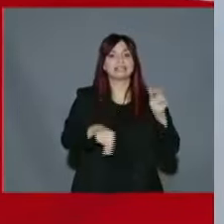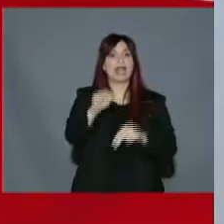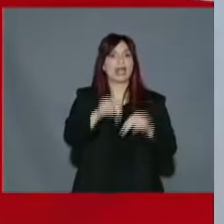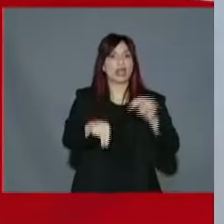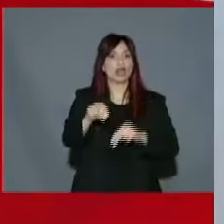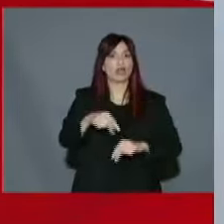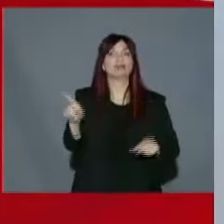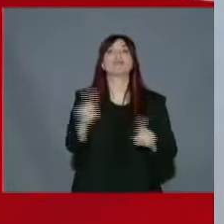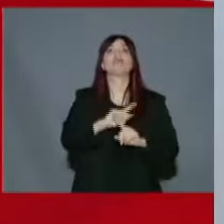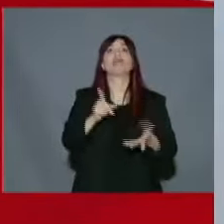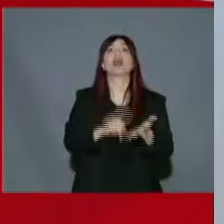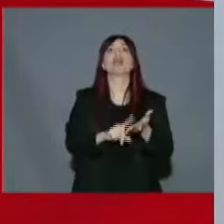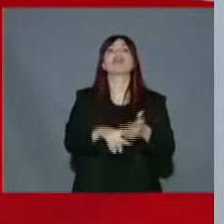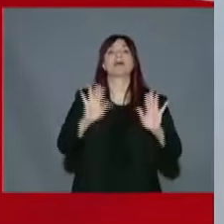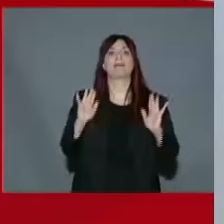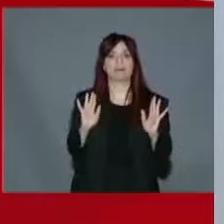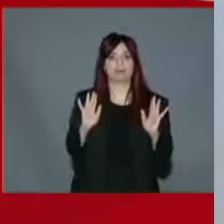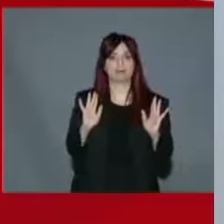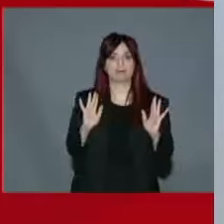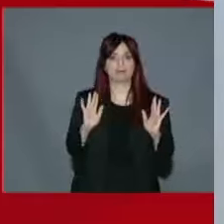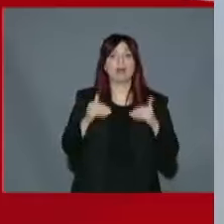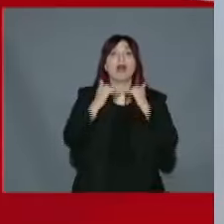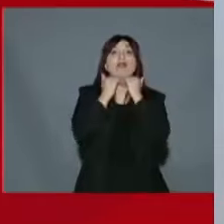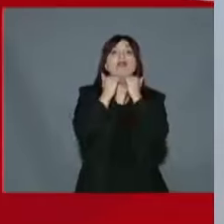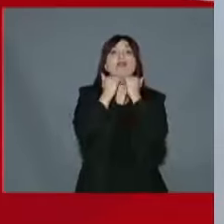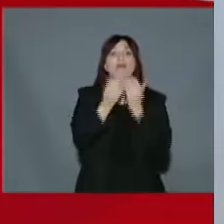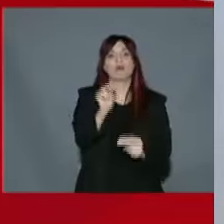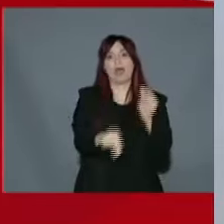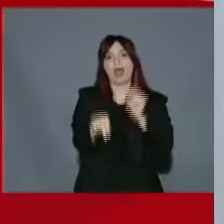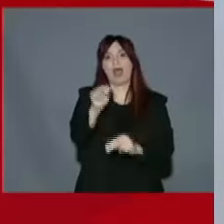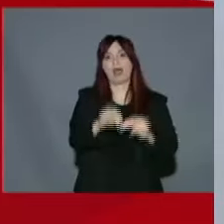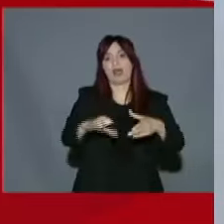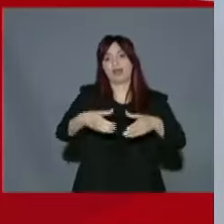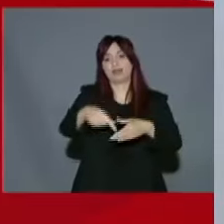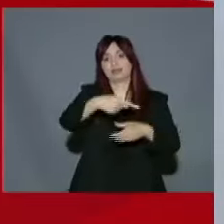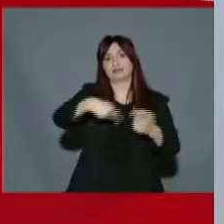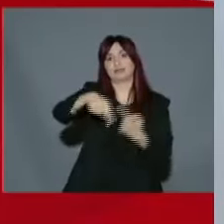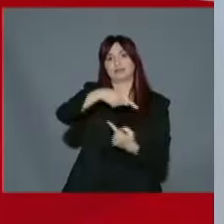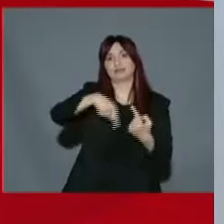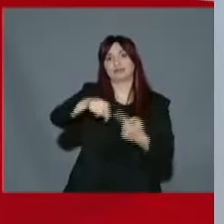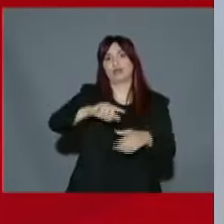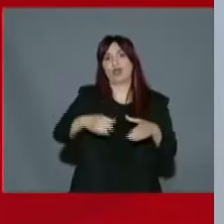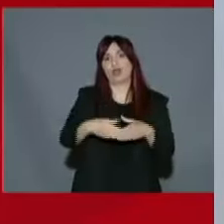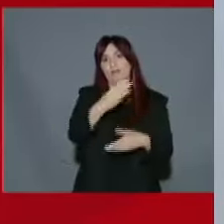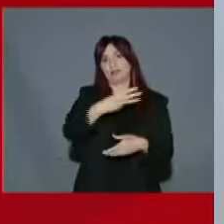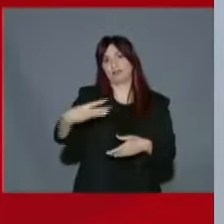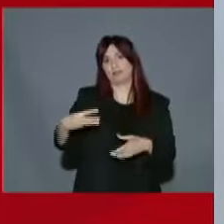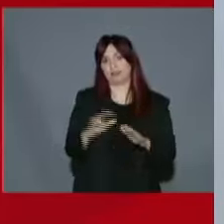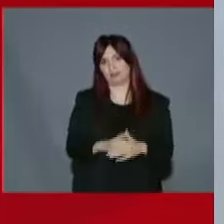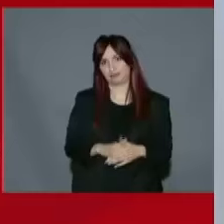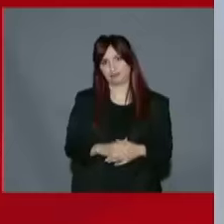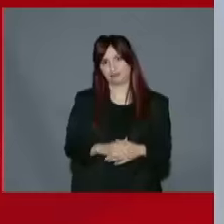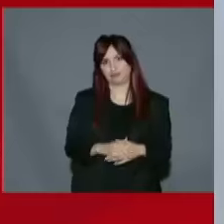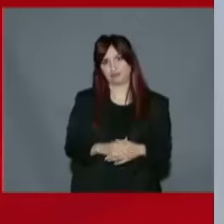Ο άστοχος λόγος, η άστοχη διατύπωση. Υπάρχουν πιο σοβαρά όμως